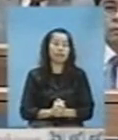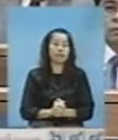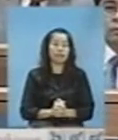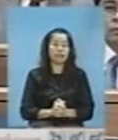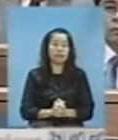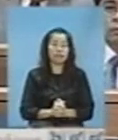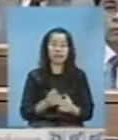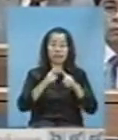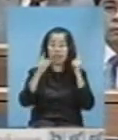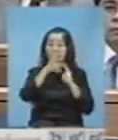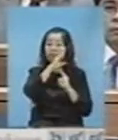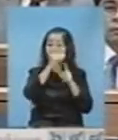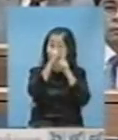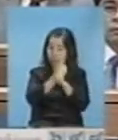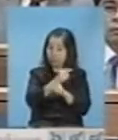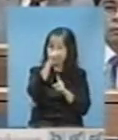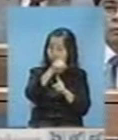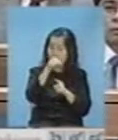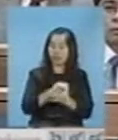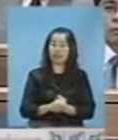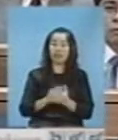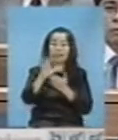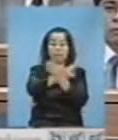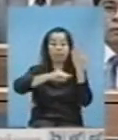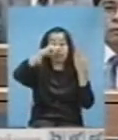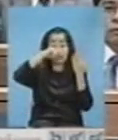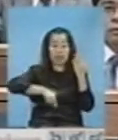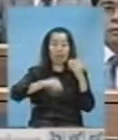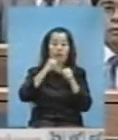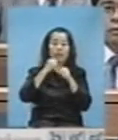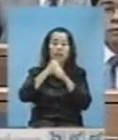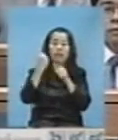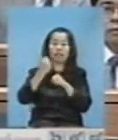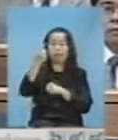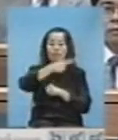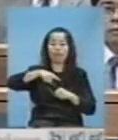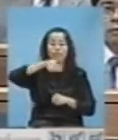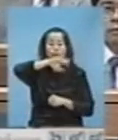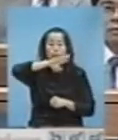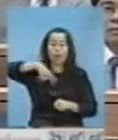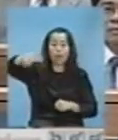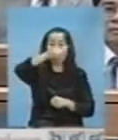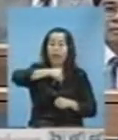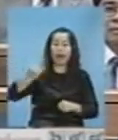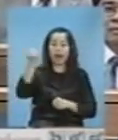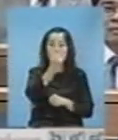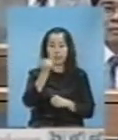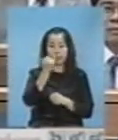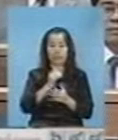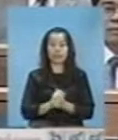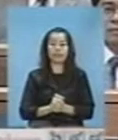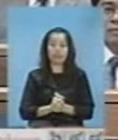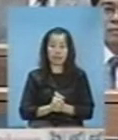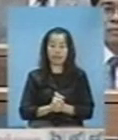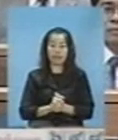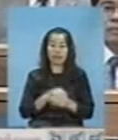ถ้าเราถือตรรกะนี้ประเทศไทยก็จะเต็มไปด้วยสิ่งสารพัดพิษแล้วก็